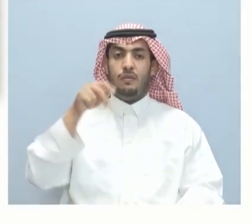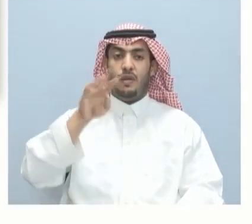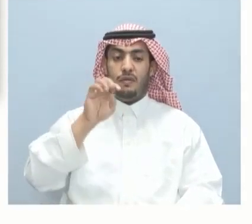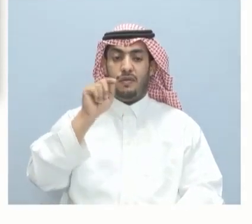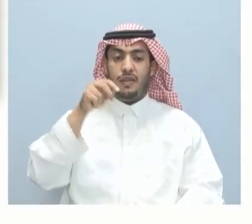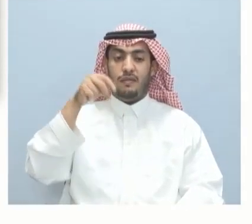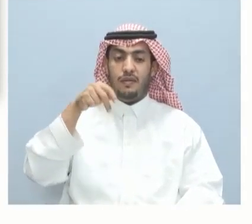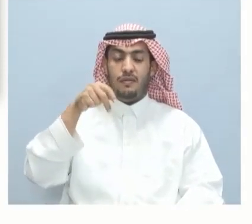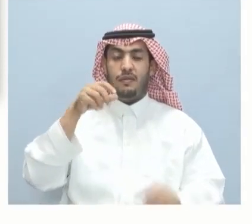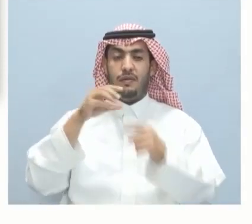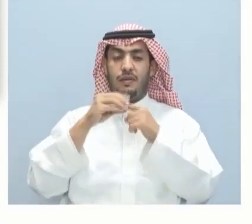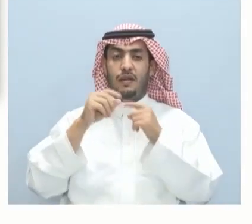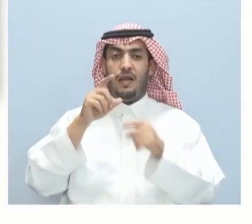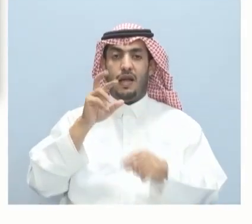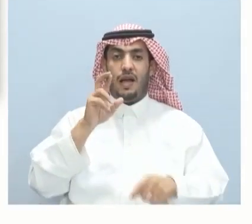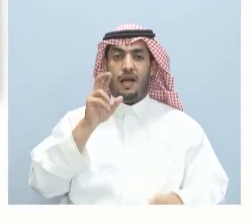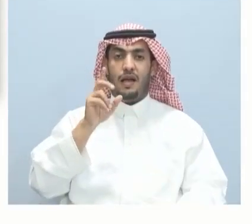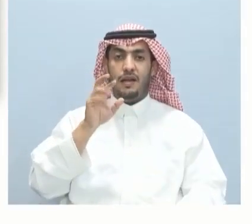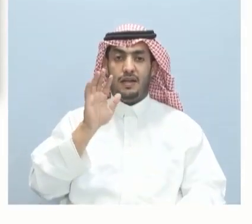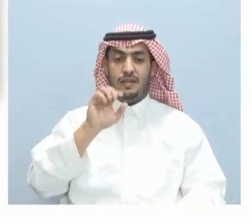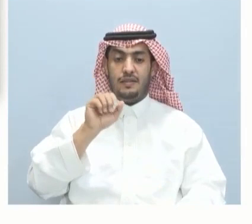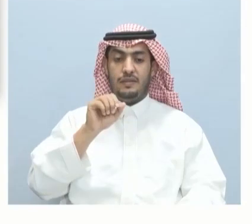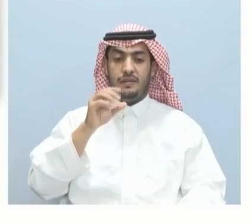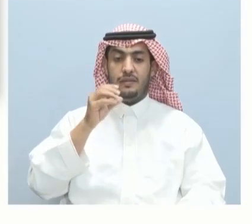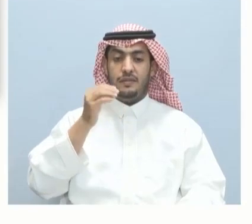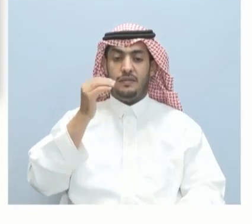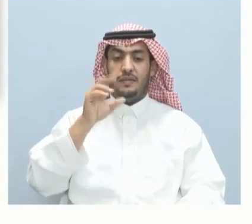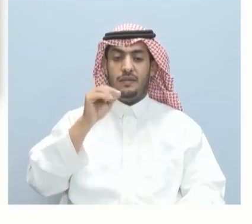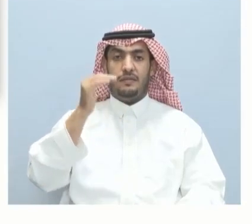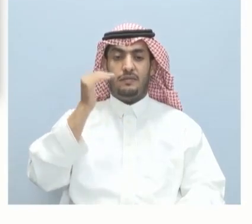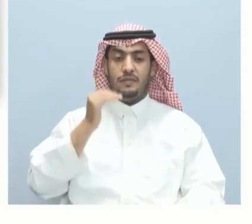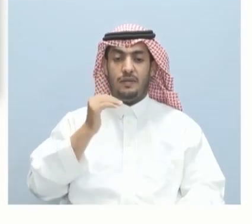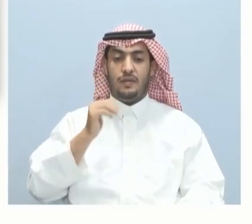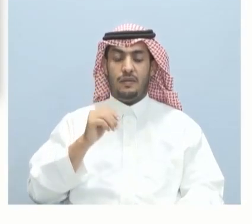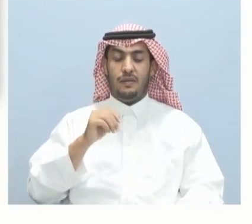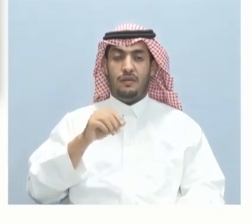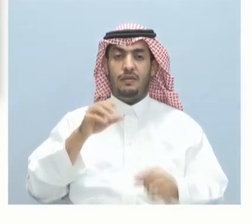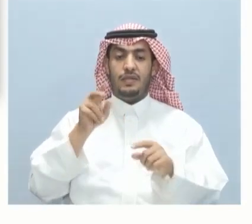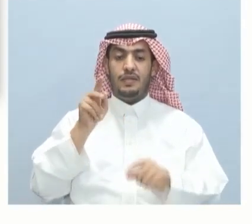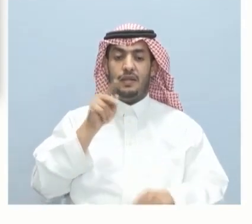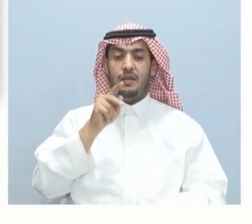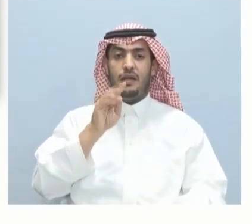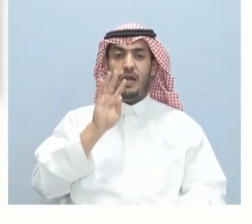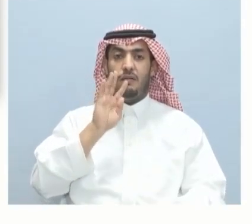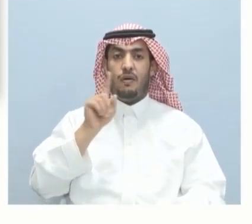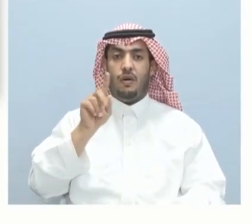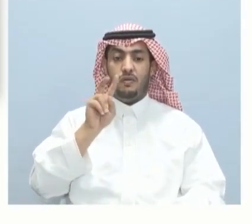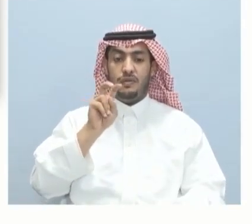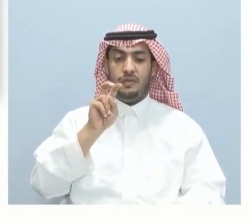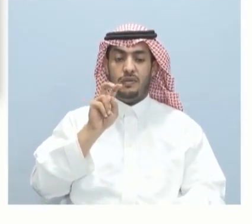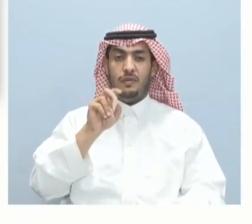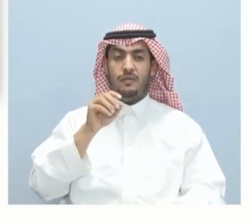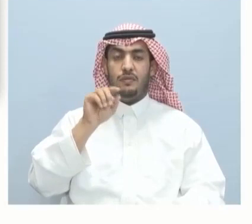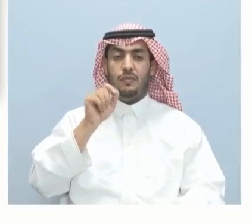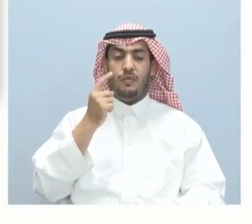5488 مضروبه في الار اس نزلتها كما هي لم اغير شيئا تساوي 421